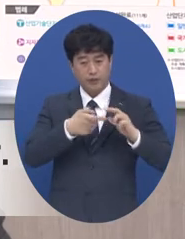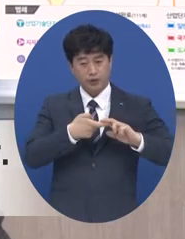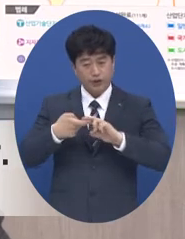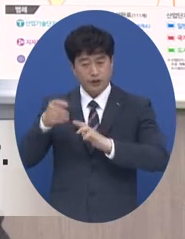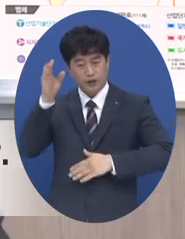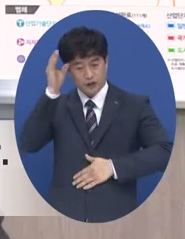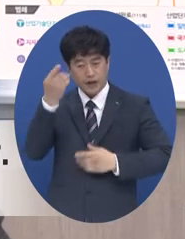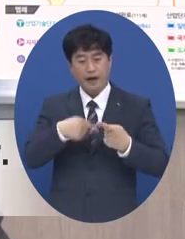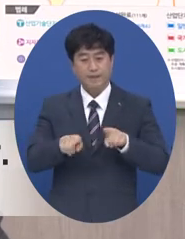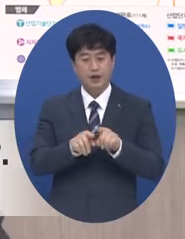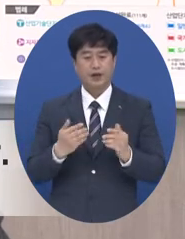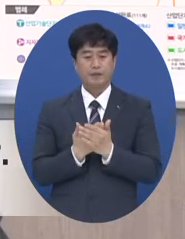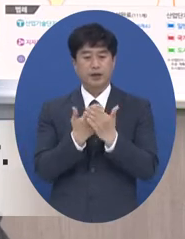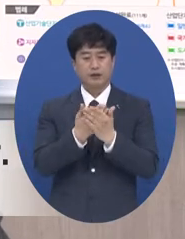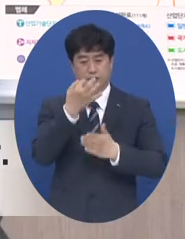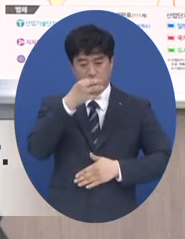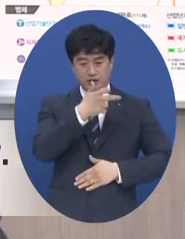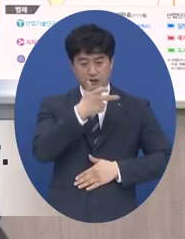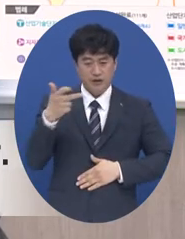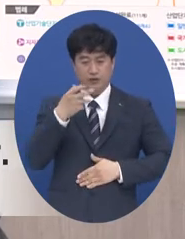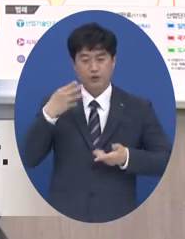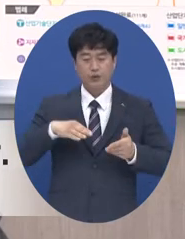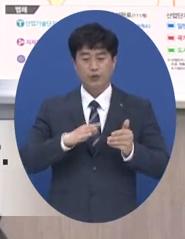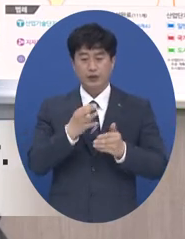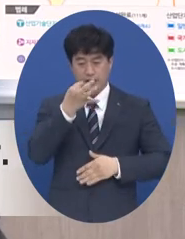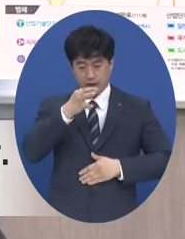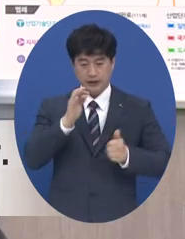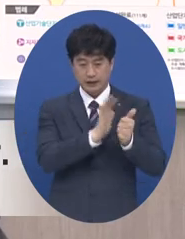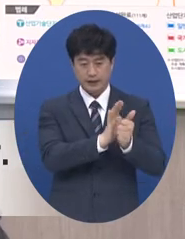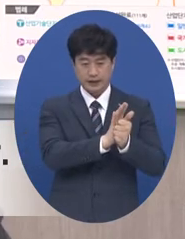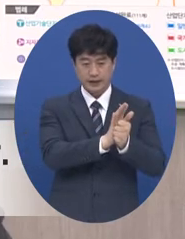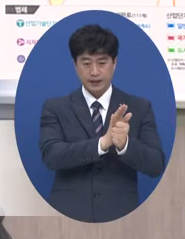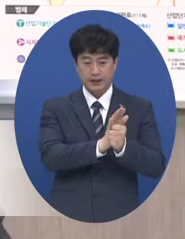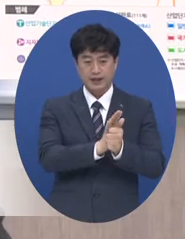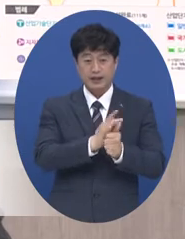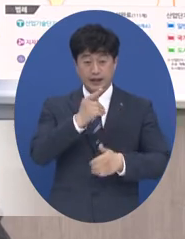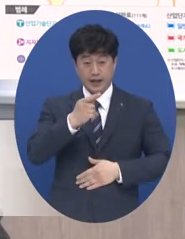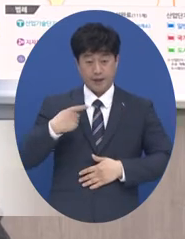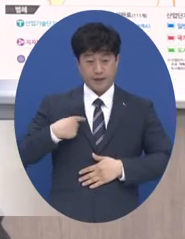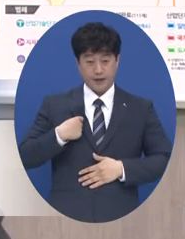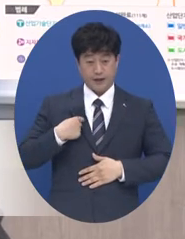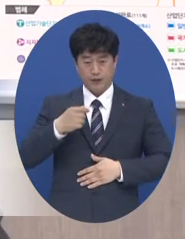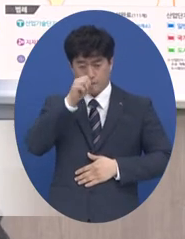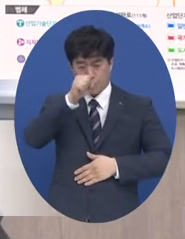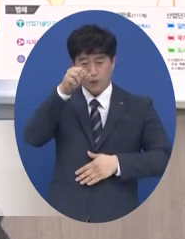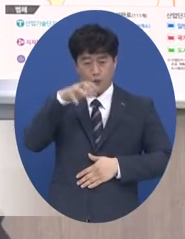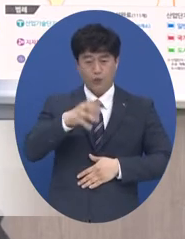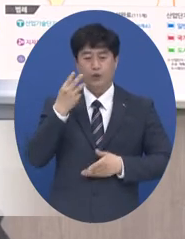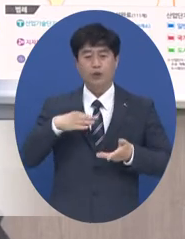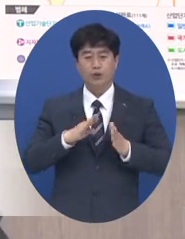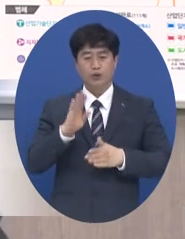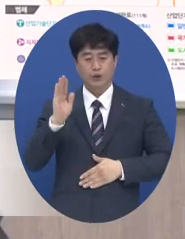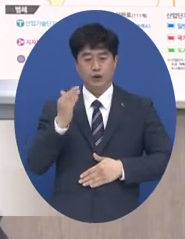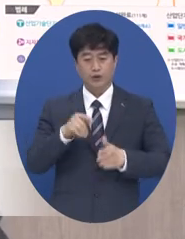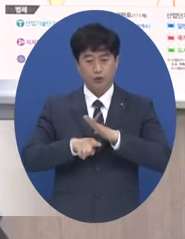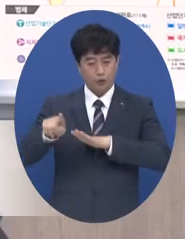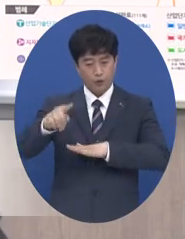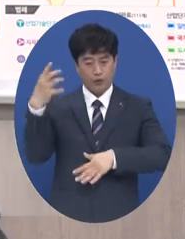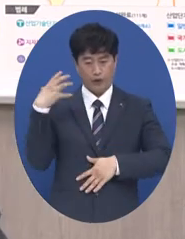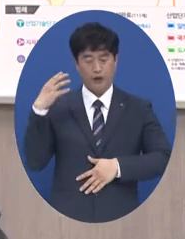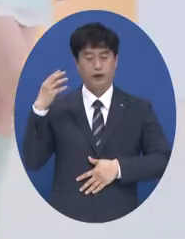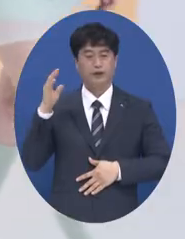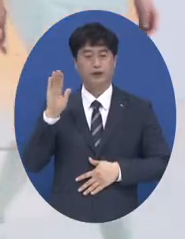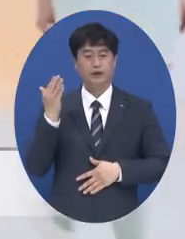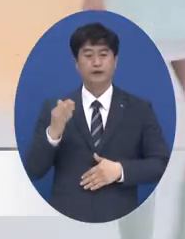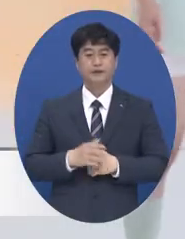동반성장의 효과 극대화 되도록 경기도가 효율적으로 지원해서 k 패션의 제 적지가 경기도가 되도록 전도 적인 역할을 할